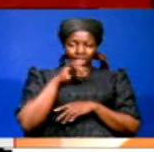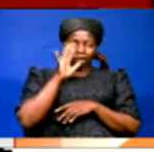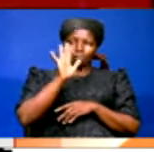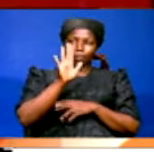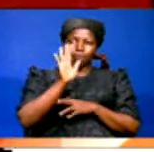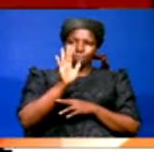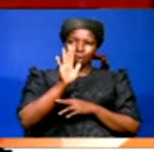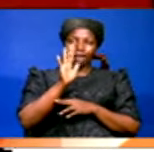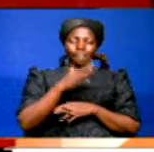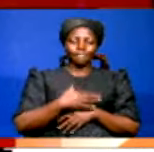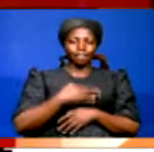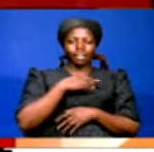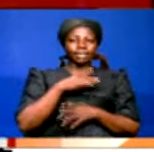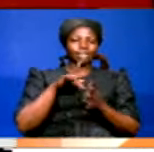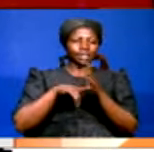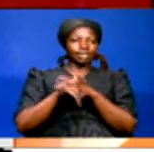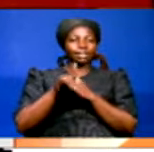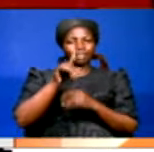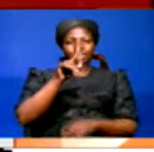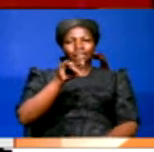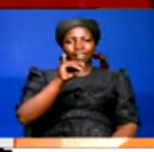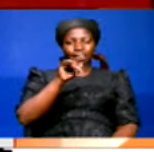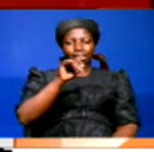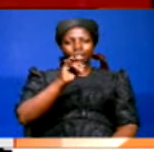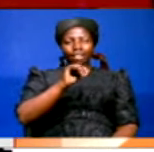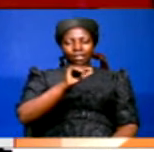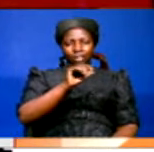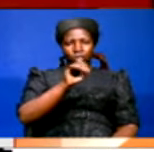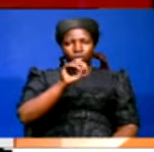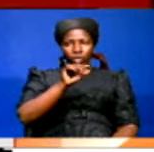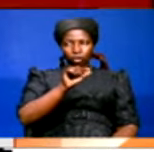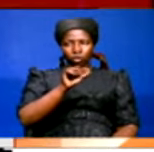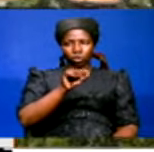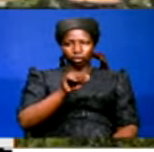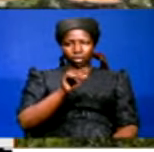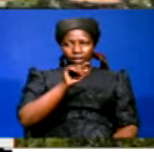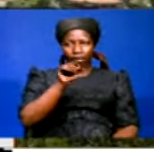juu kwenye kituo cha Tiangong. Zakia Pong anaelezea.